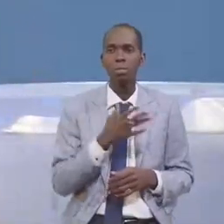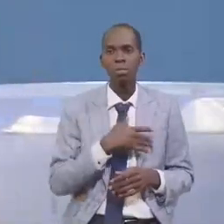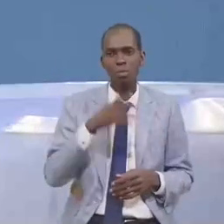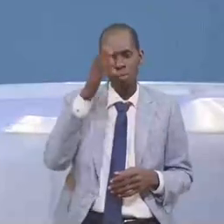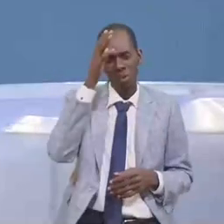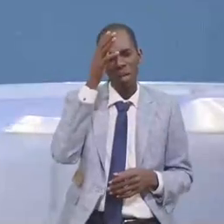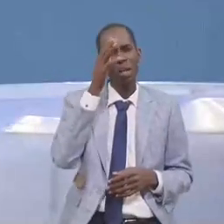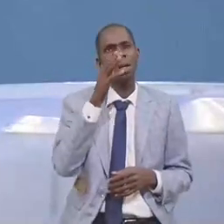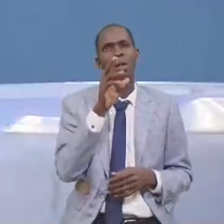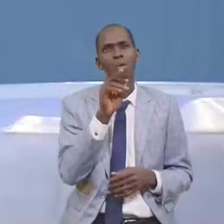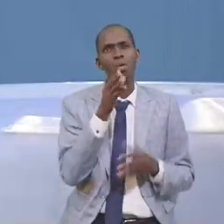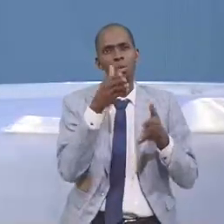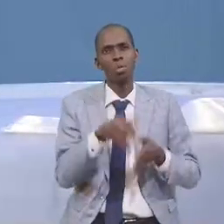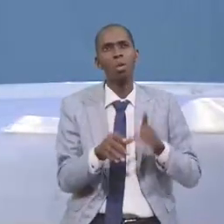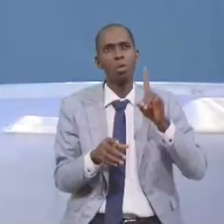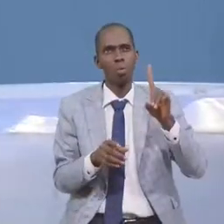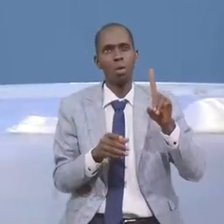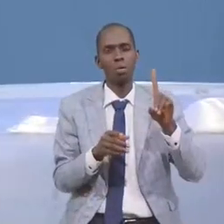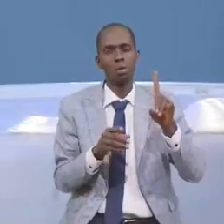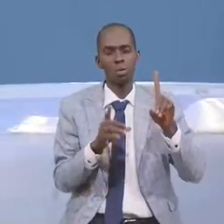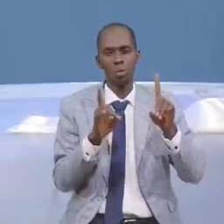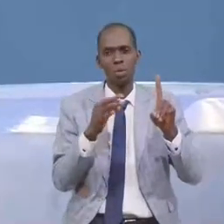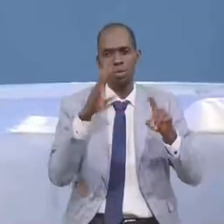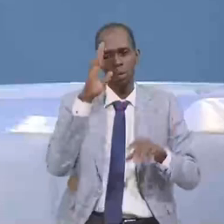Et le père dit, mais il reste un.